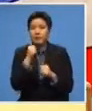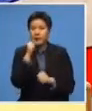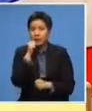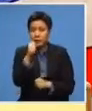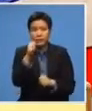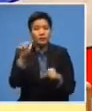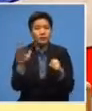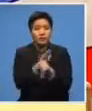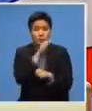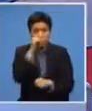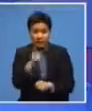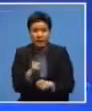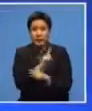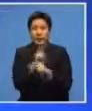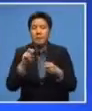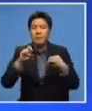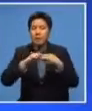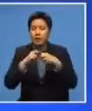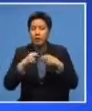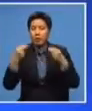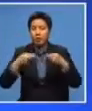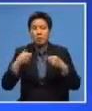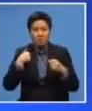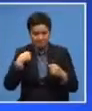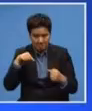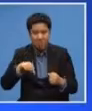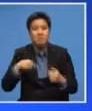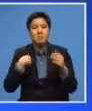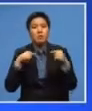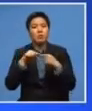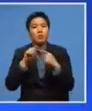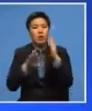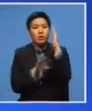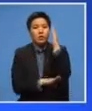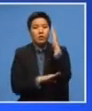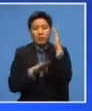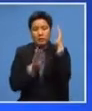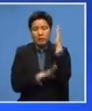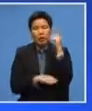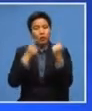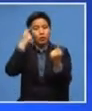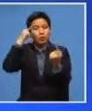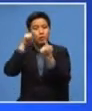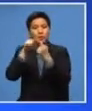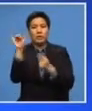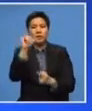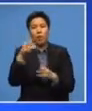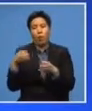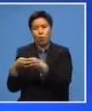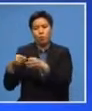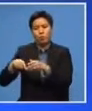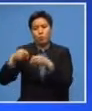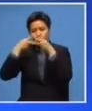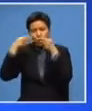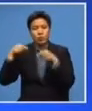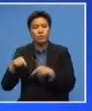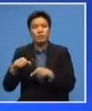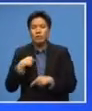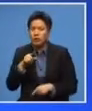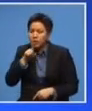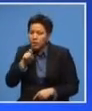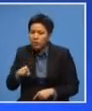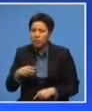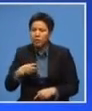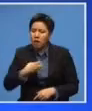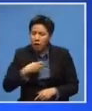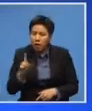ก็ตามก็ต้องเรียนไว้ว่าการต่อสู้ยังไงต้องมีอยู่แน่นอนเพราะอีกฝ่ายเนี่ยเขายังไม่บรรลุจุดประสงค์ที่ต้องการซึ่งเราก็พยายามจะสอบถามว่า